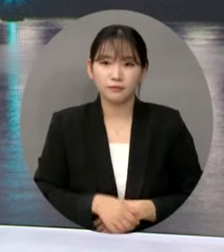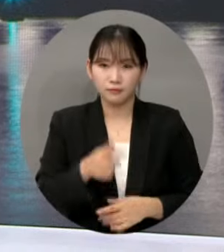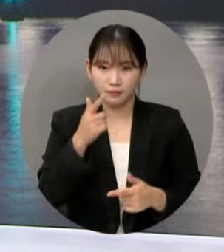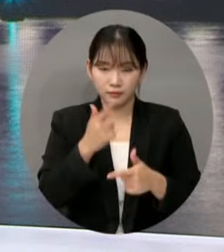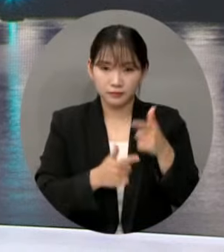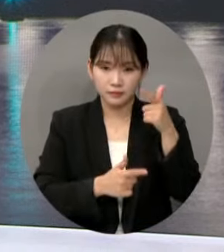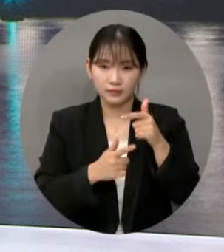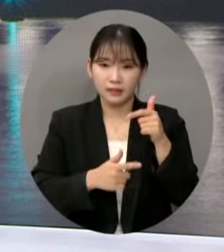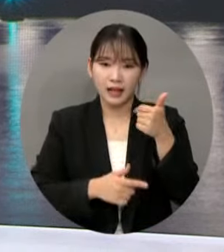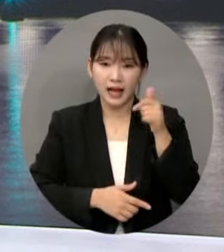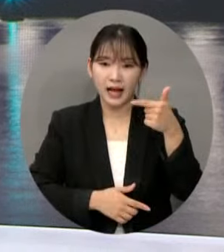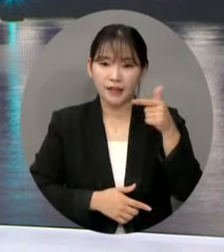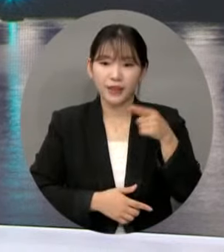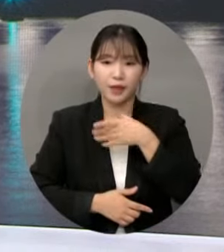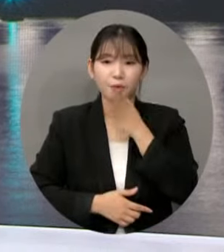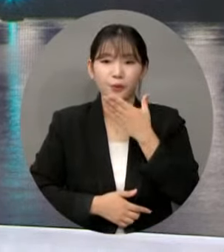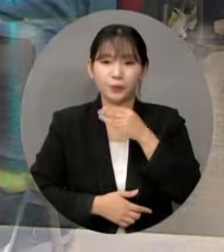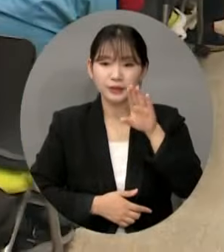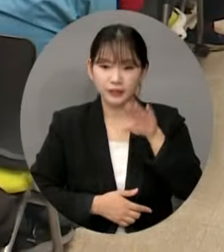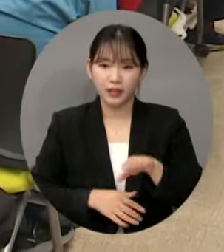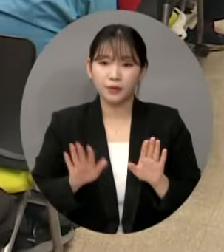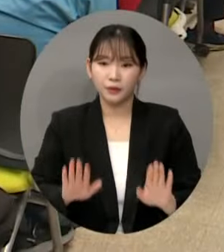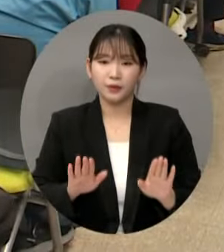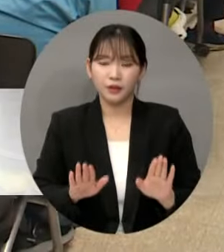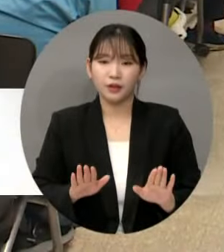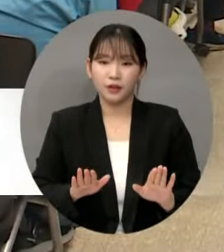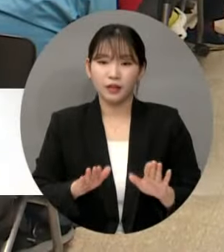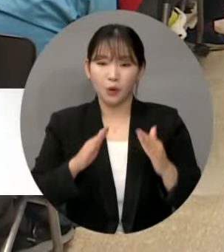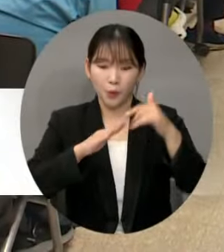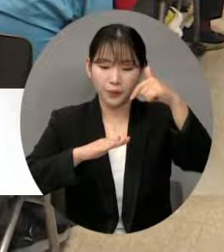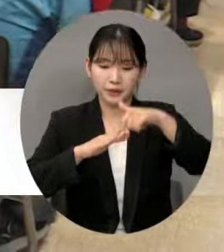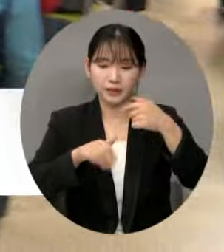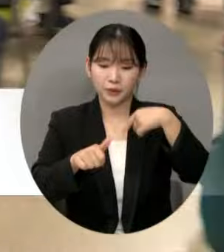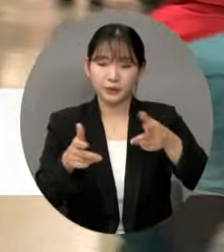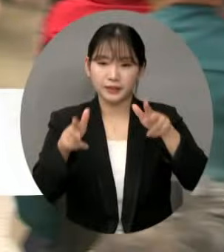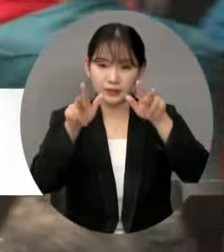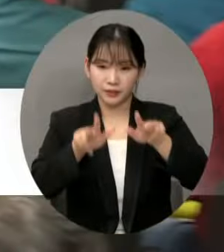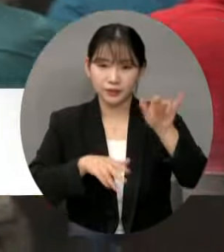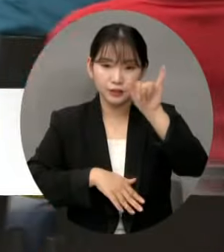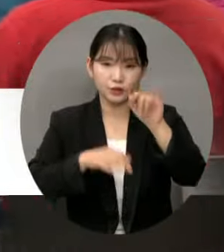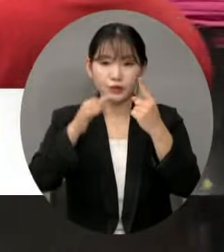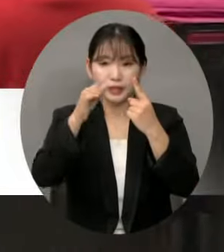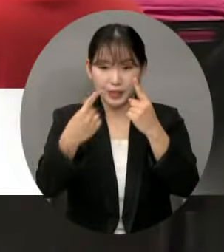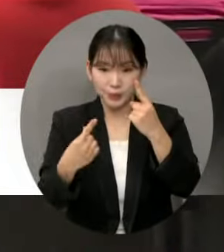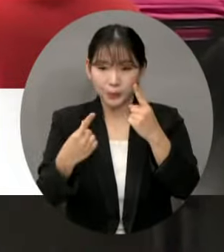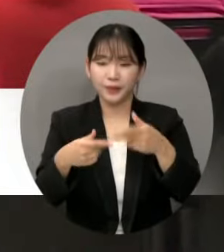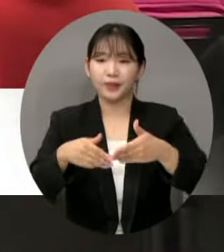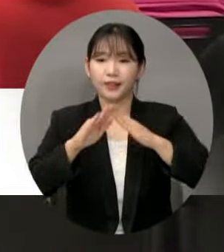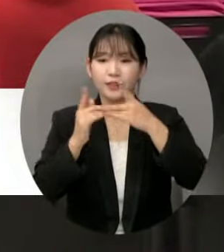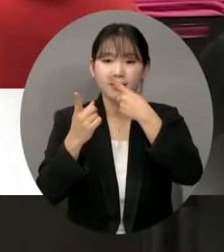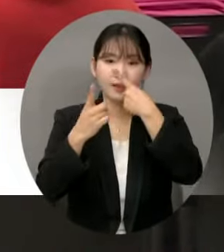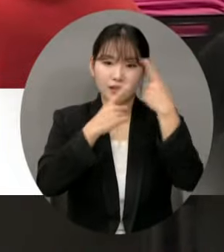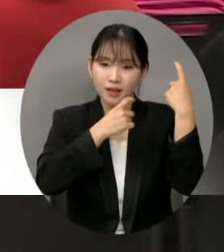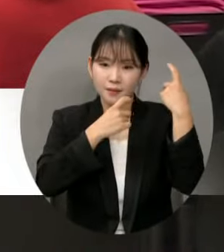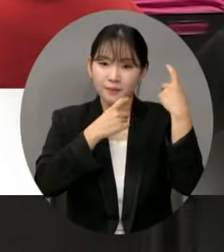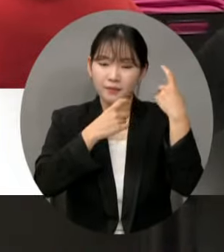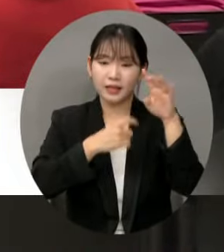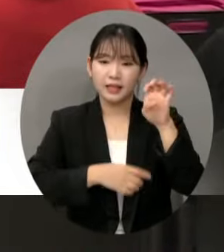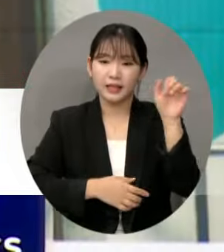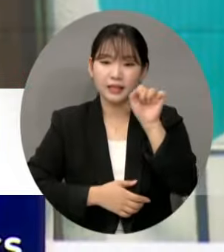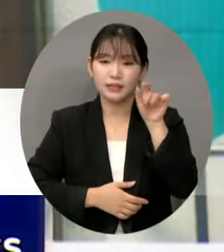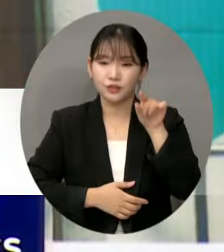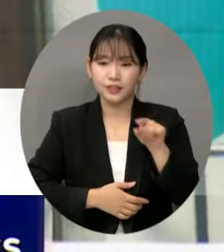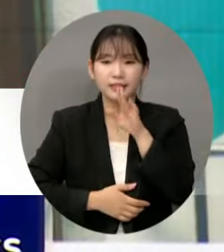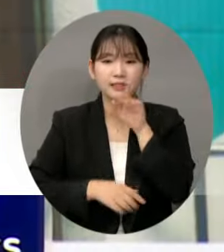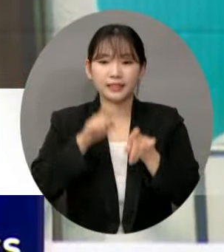목포 하나 노인 복지관은 오늘 옥상 교육정원 전국 1호점 설치를 기념하는 esg